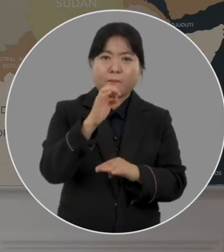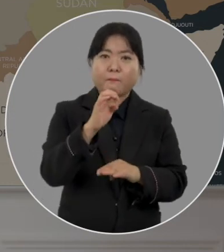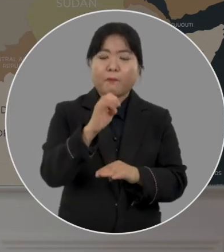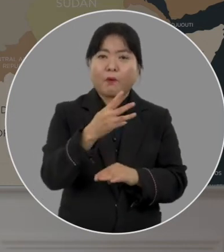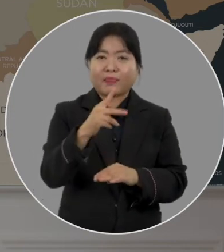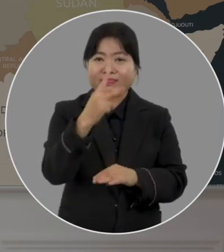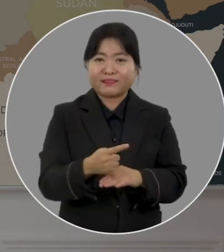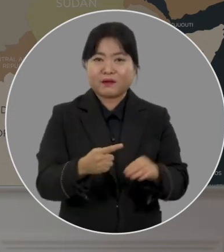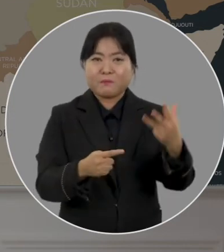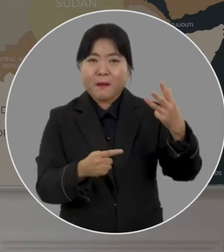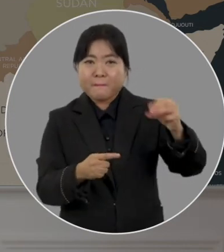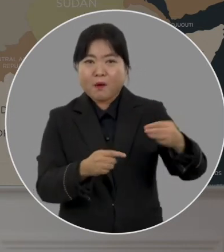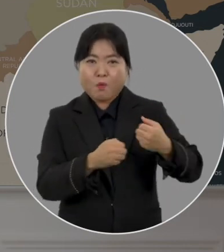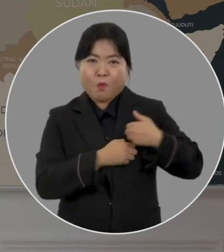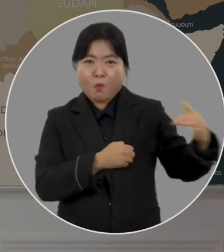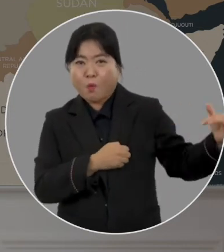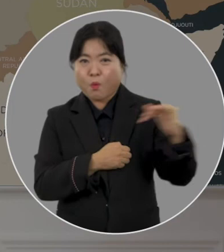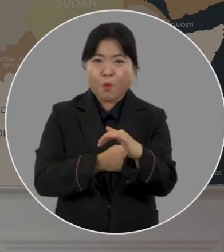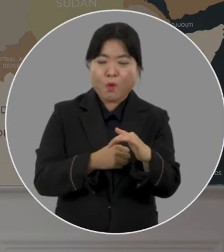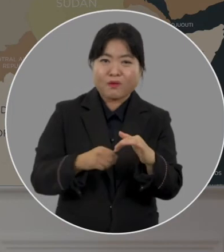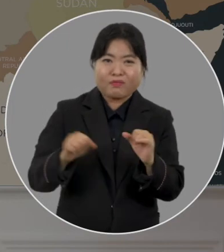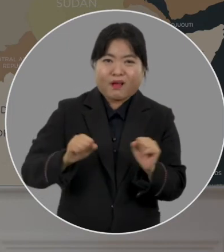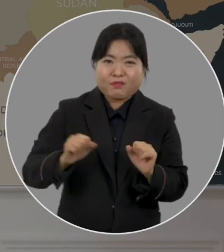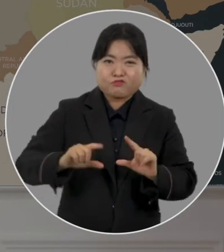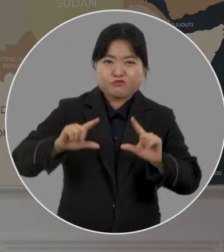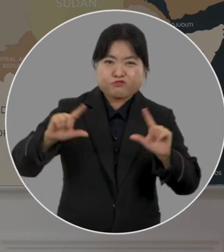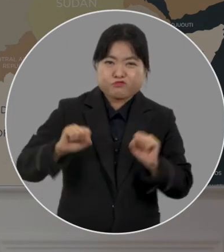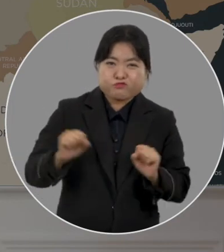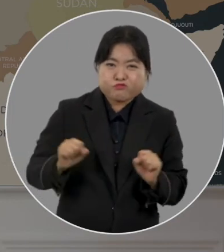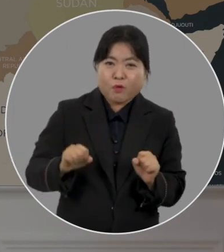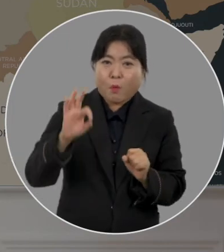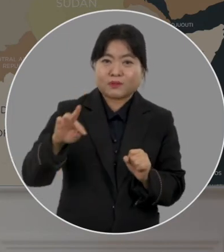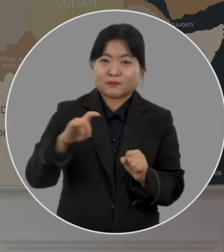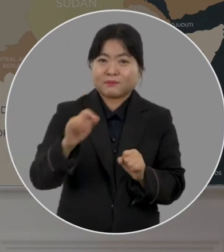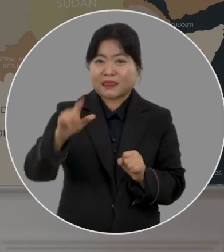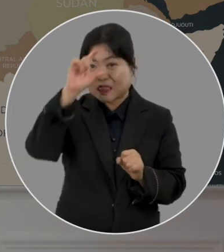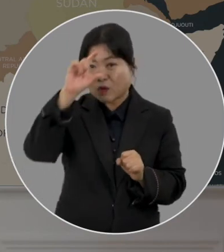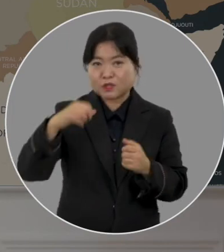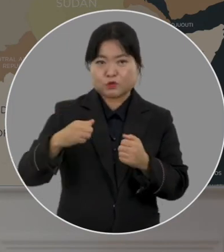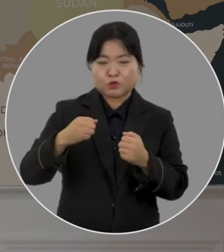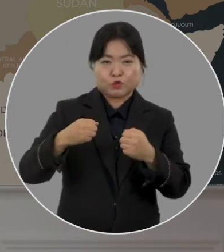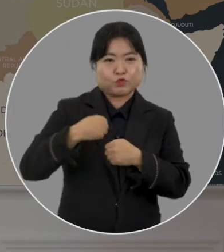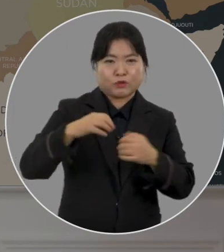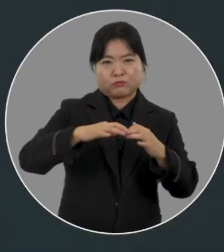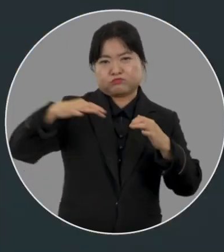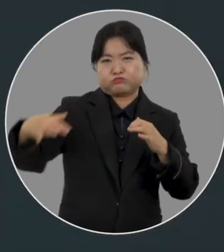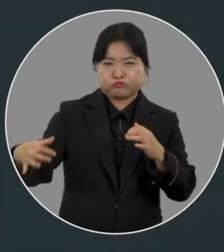8만의 원병이 달려오고 또 날씨가 추워지자 오스만 터키 군대가 철수하면서 비엔나가